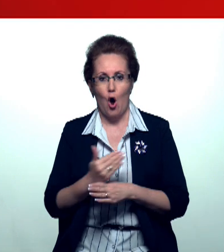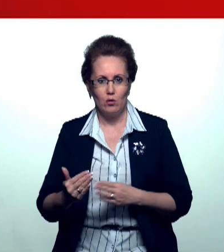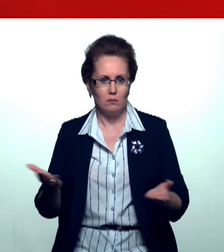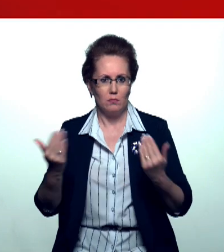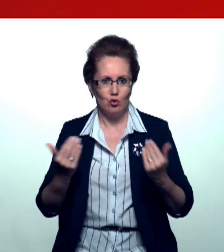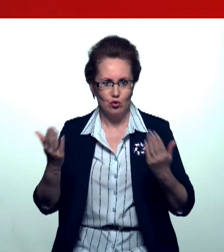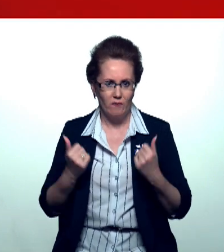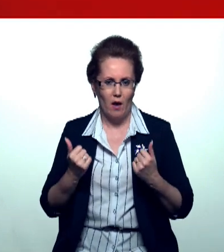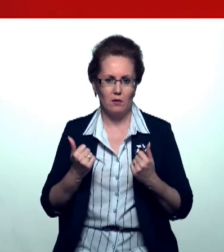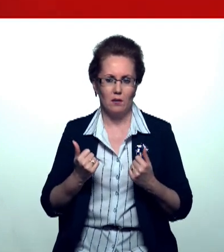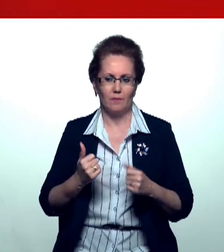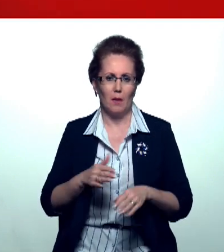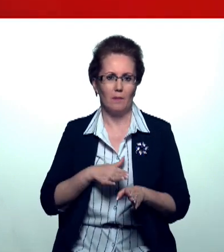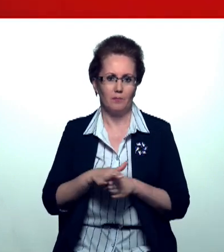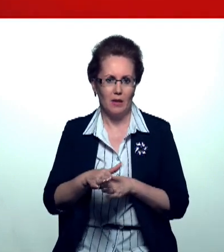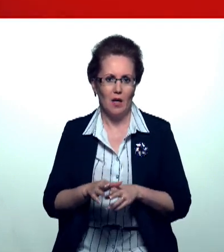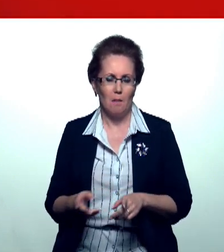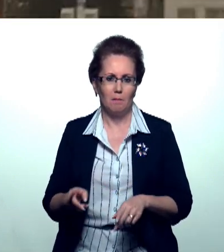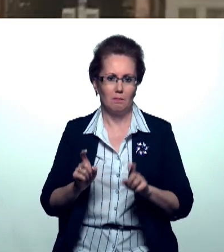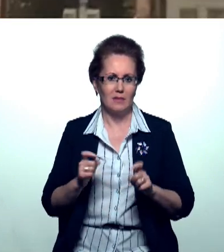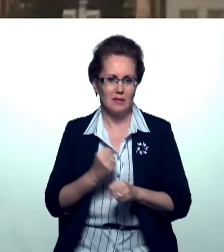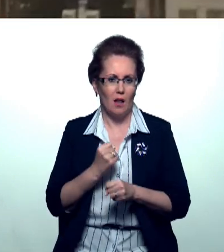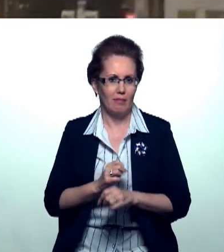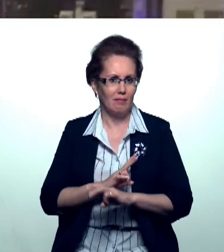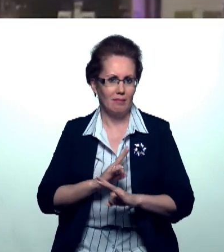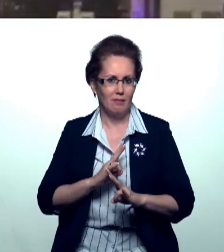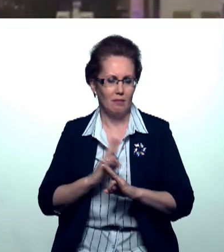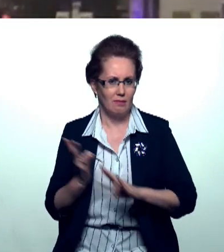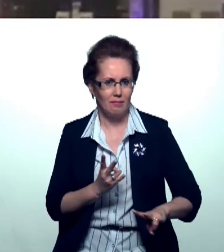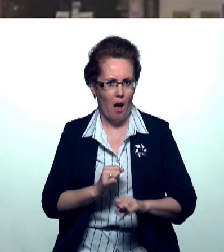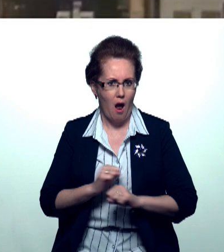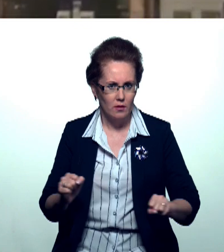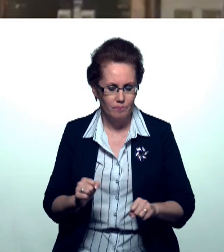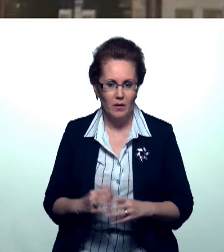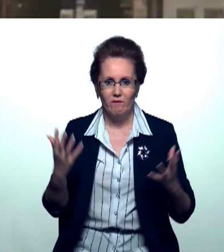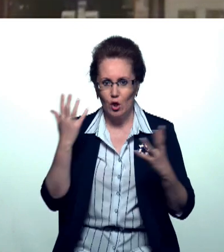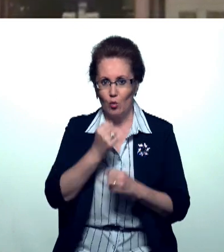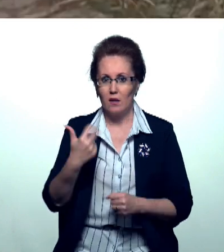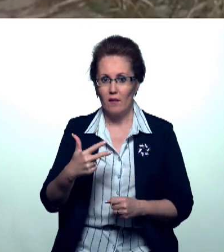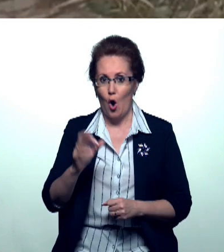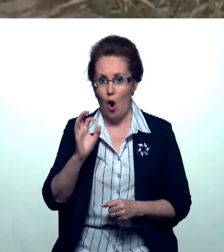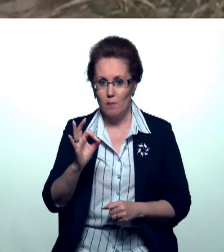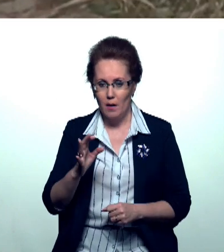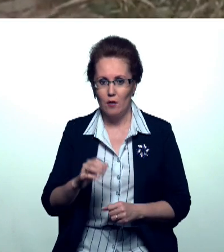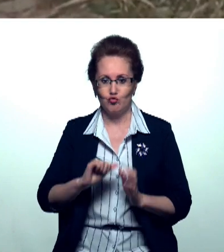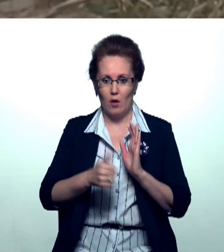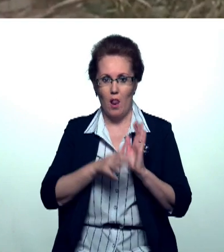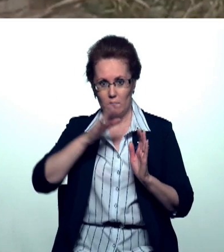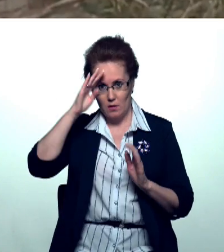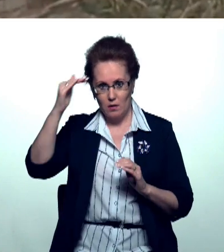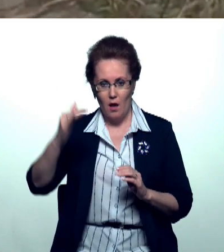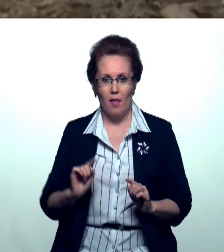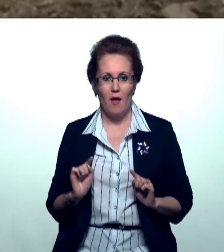Выходите на пути Аллаха и сражайтесь на его пути до смерти. В ночь на 30 октября 16-летний подросток вместо кафе напал на